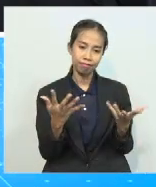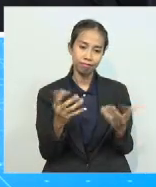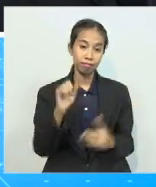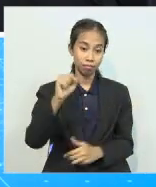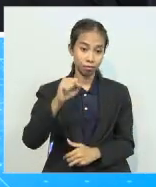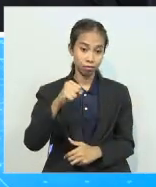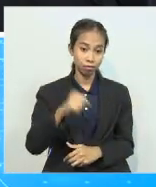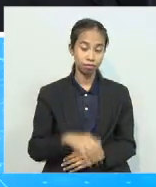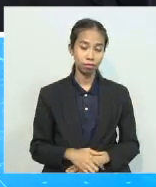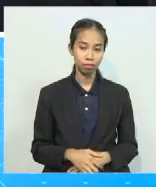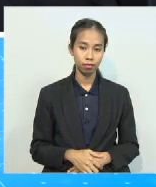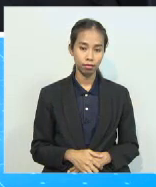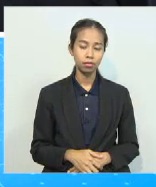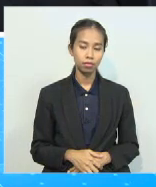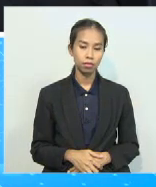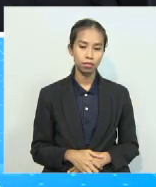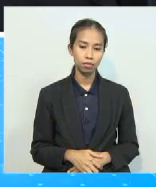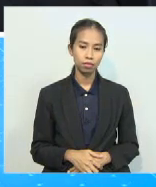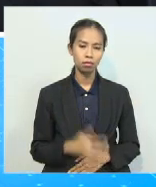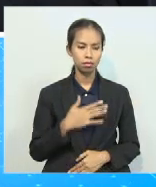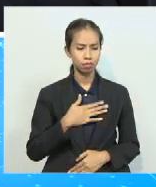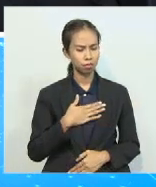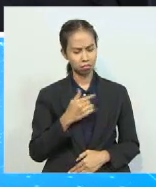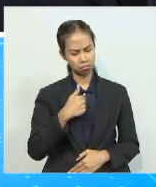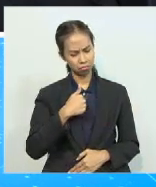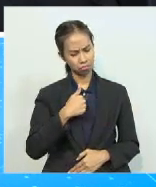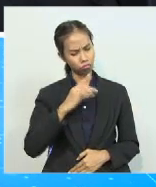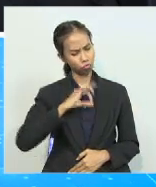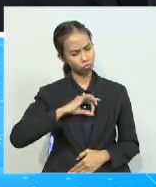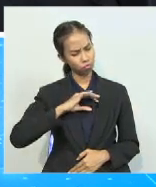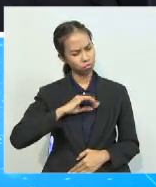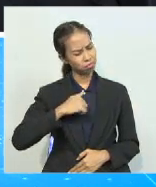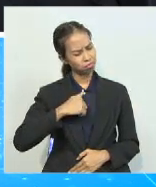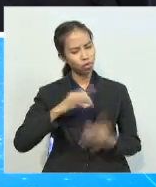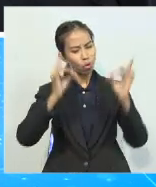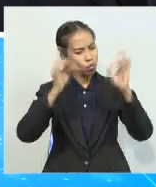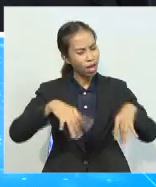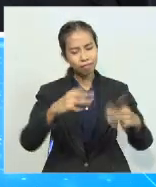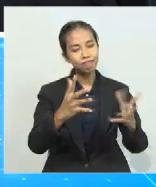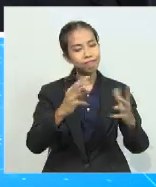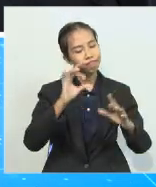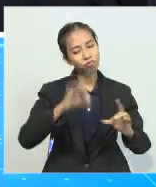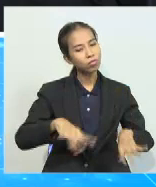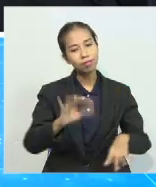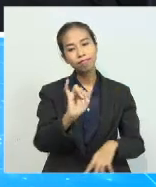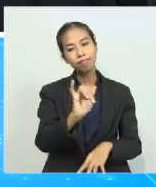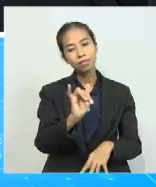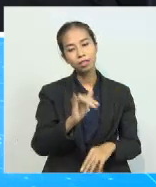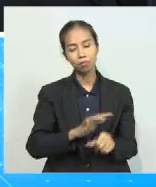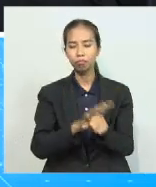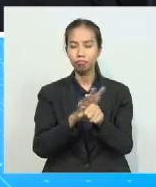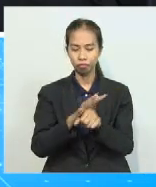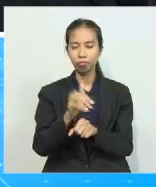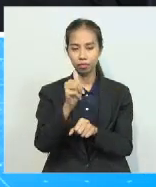าถูกต้องไหมคะที่ปฏิคะ ครับผมก็ว่ายังไม่รุนแรงตามที่เราหวั่นวิตกนะฮะผมว่ายังไปได้อยู่